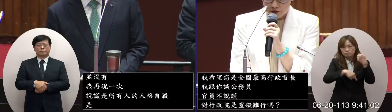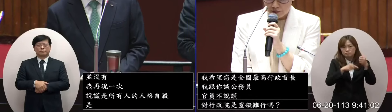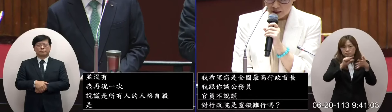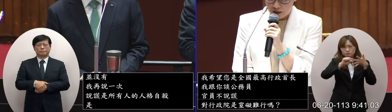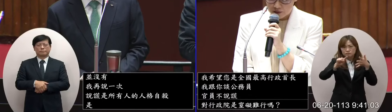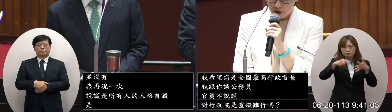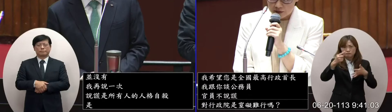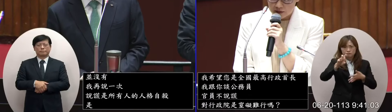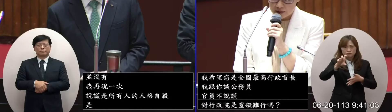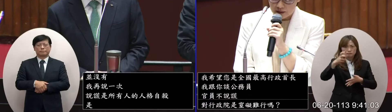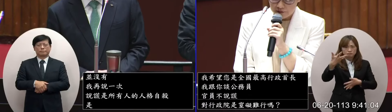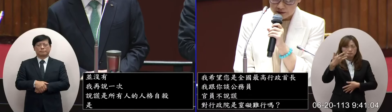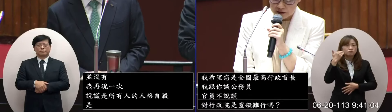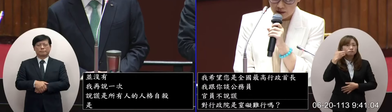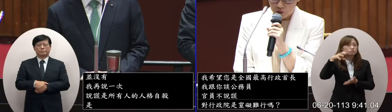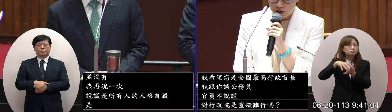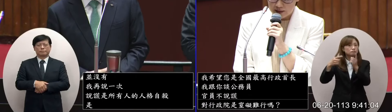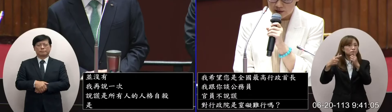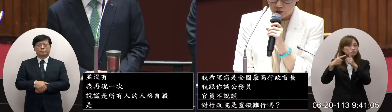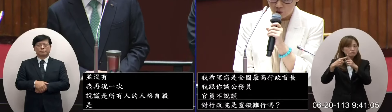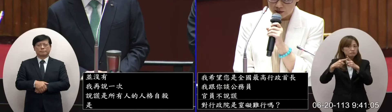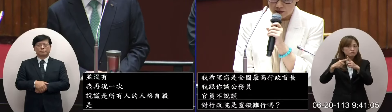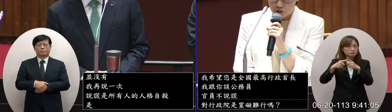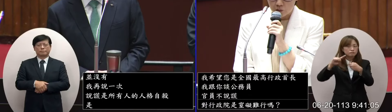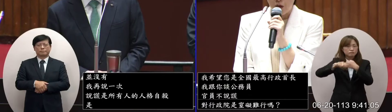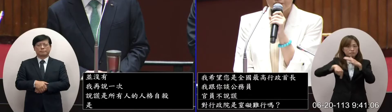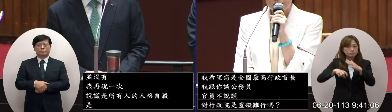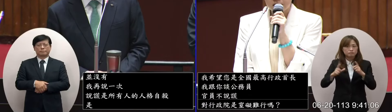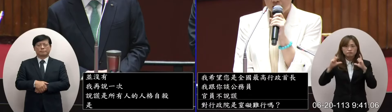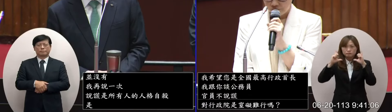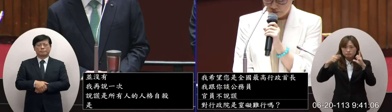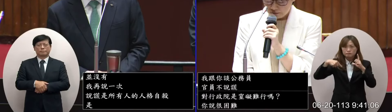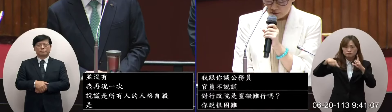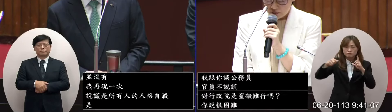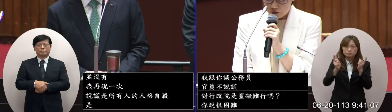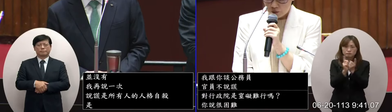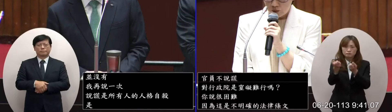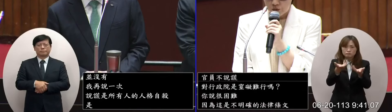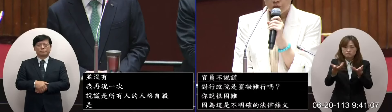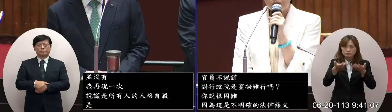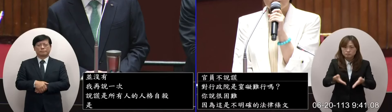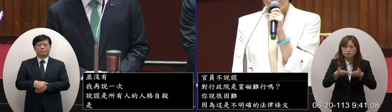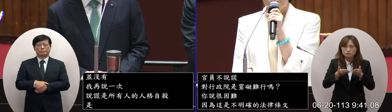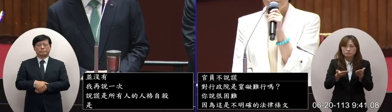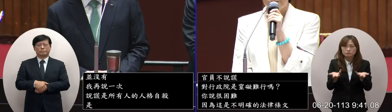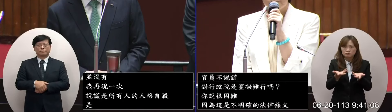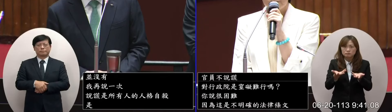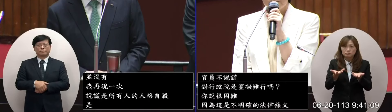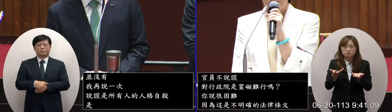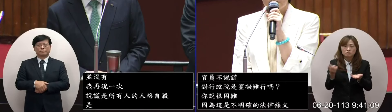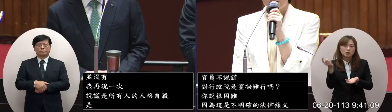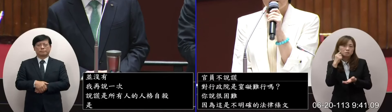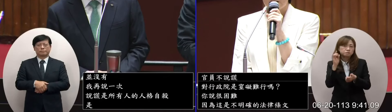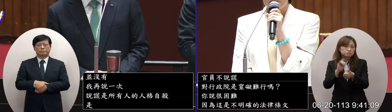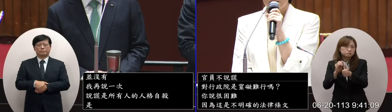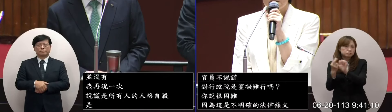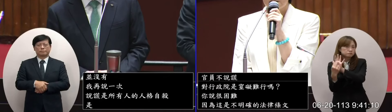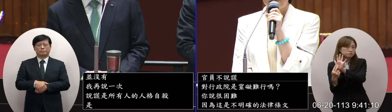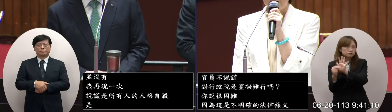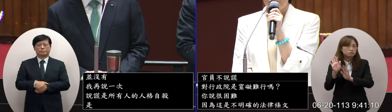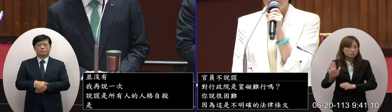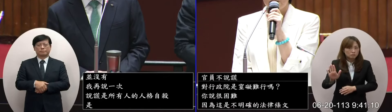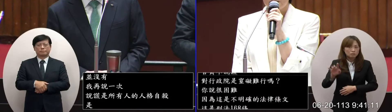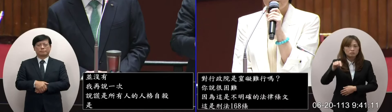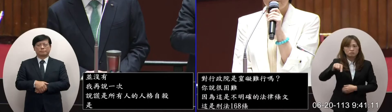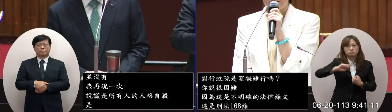刑法168条，只要证人在法庭上对案情有关的重要事项为虚伪陈述，这一点，